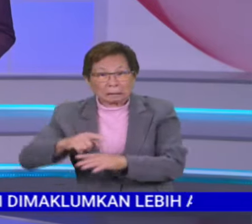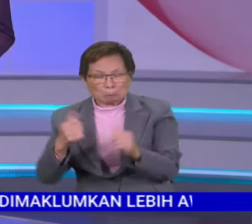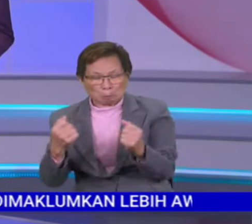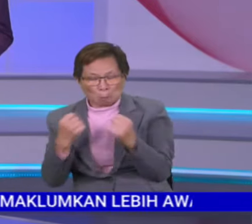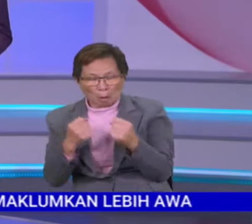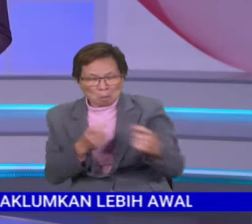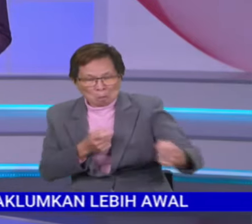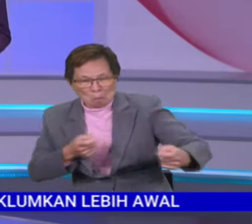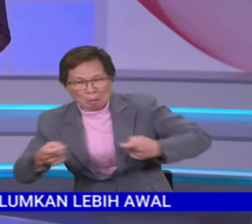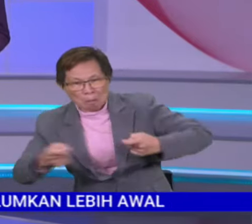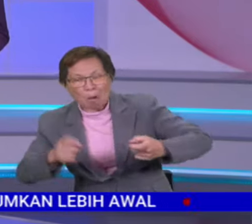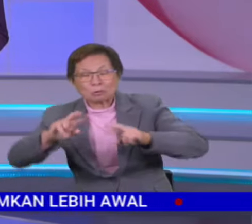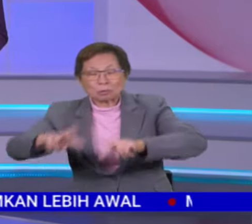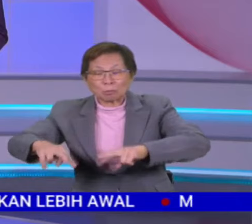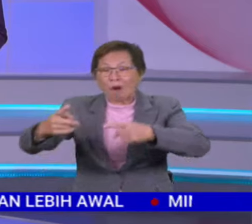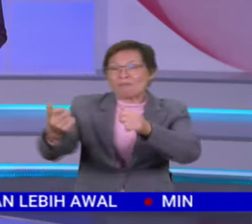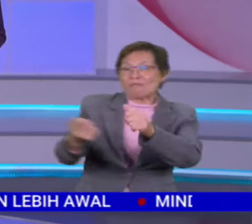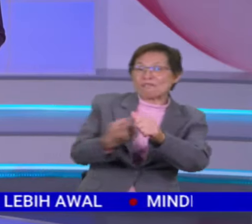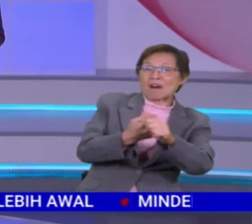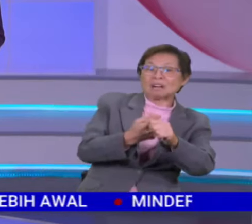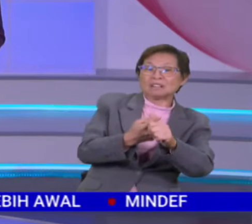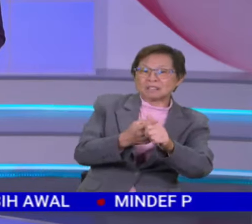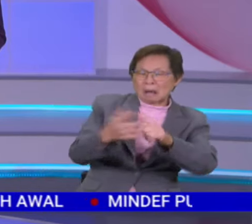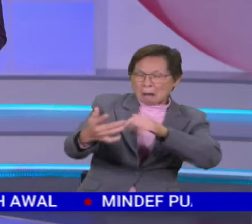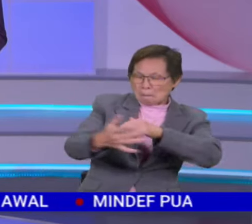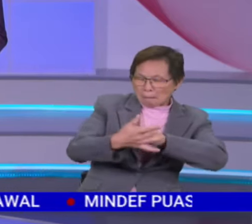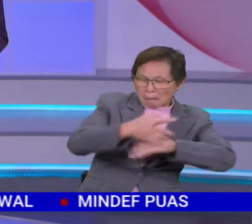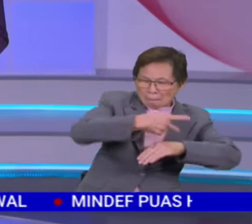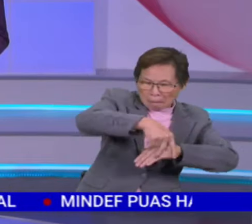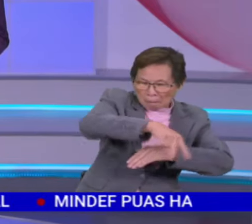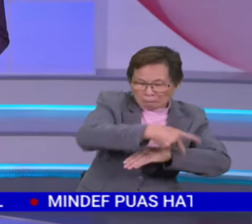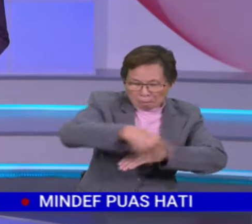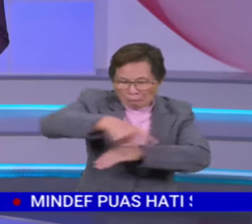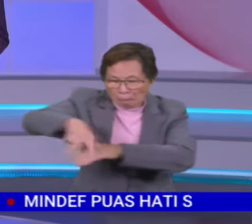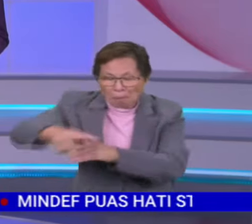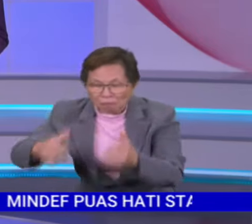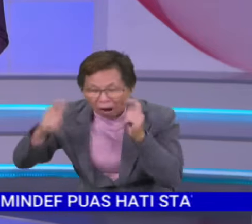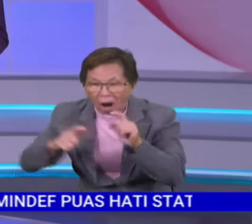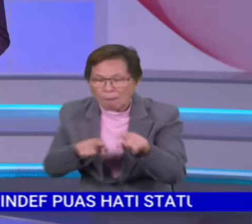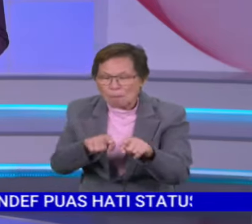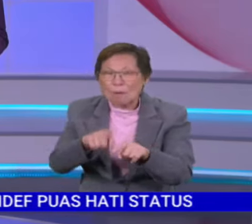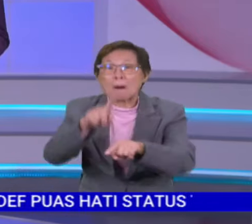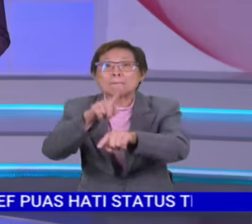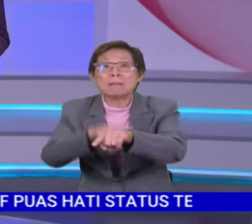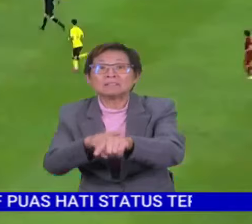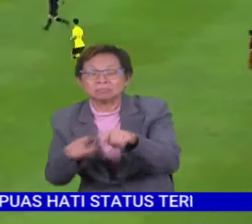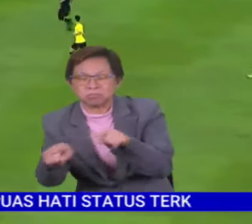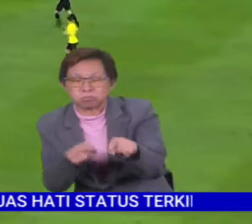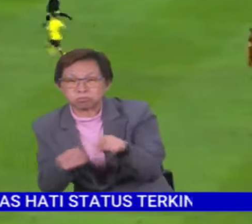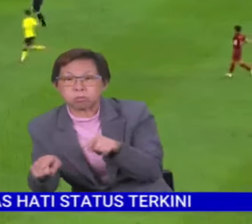apabila mendominasi aksi separuh akhir pertama dengan teknik hantaran pantas ketika menyerang.